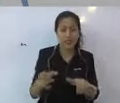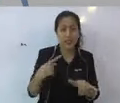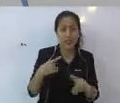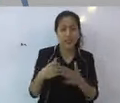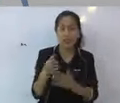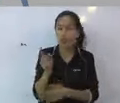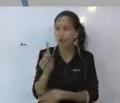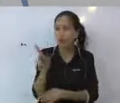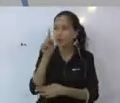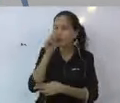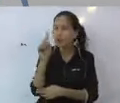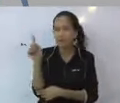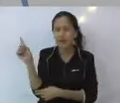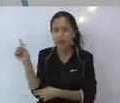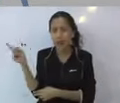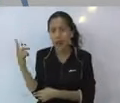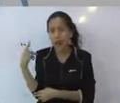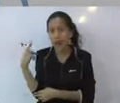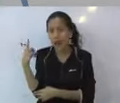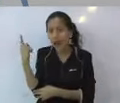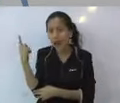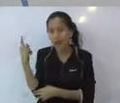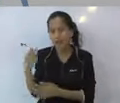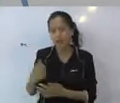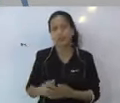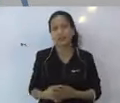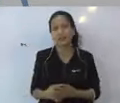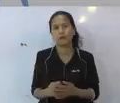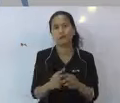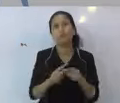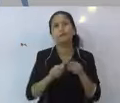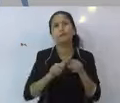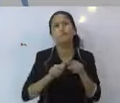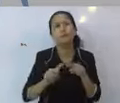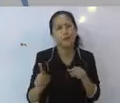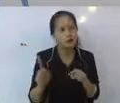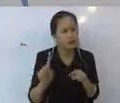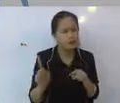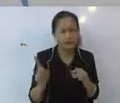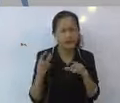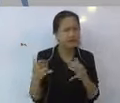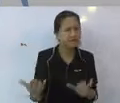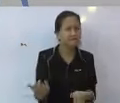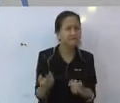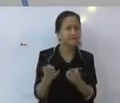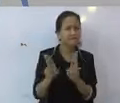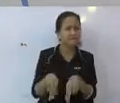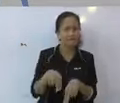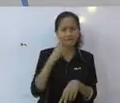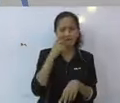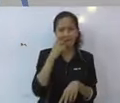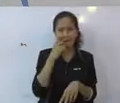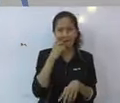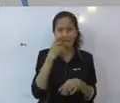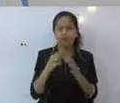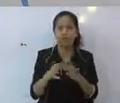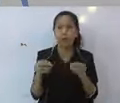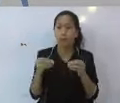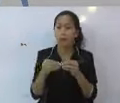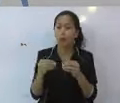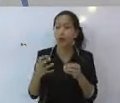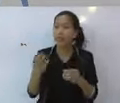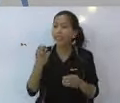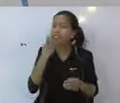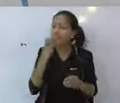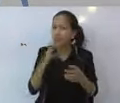ang nangyayari baliktad yung, sila yung mas marami. Yung mas kinukonsume ng mas madami. Kumbaga